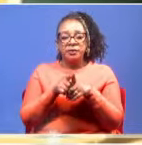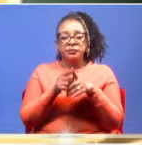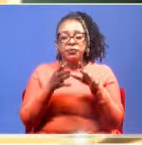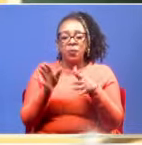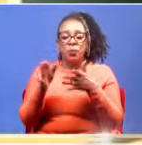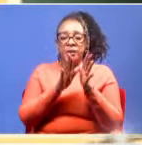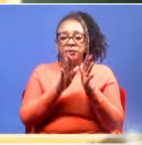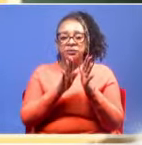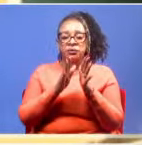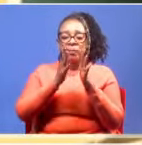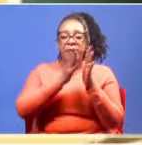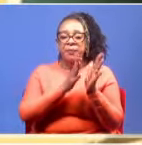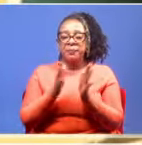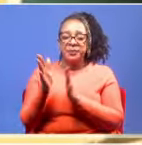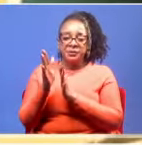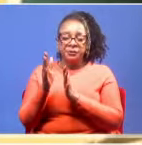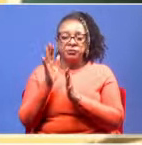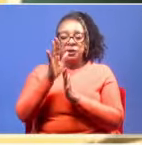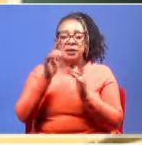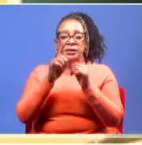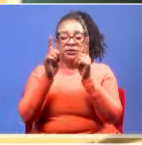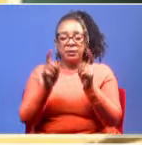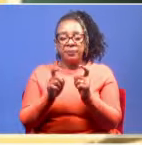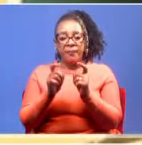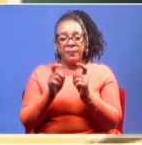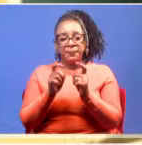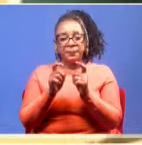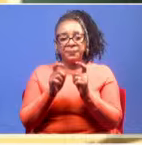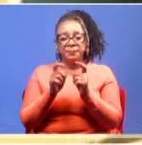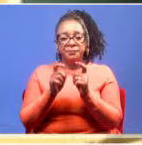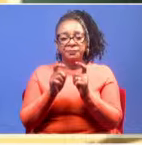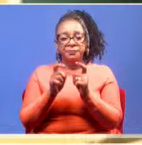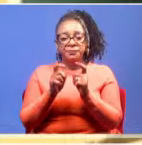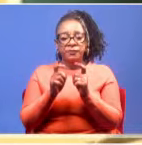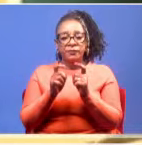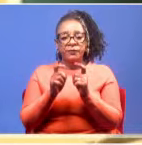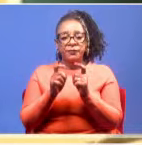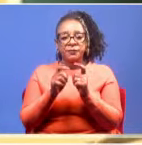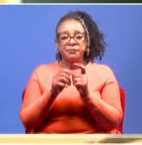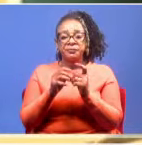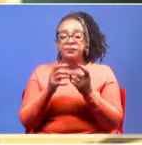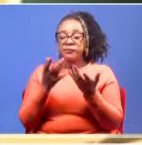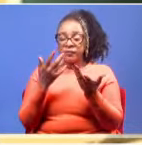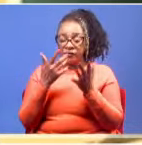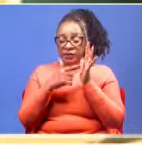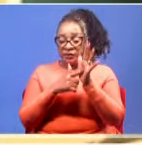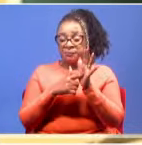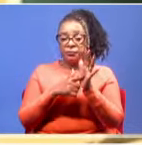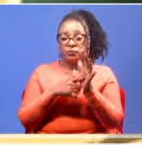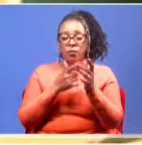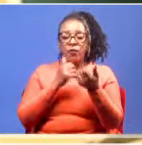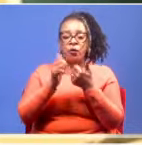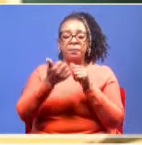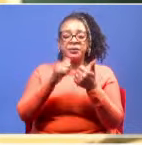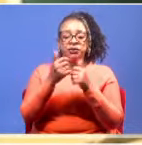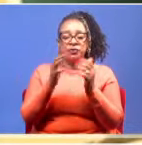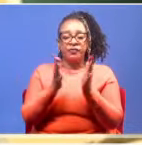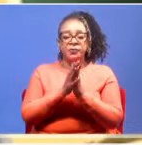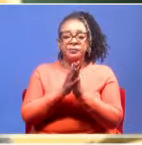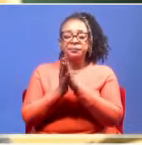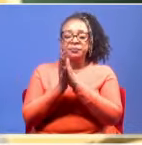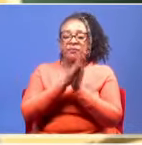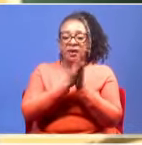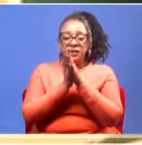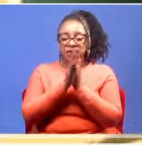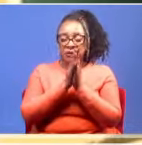kuweza kujiandaa kwa mitihani yao ya kitaifa. Shindano la insha kwa mfano katika gazeti la Daily Nation na gazeti